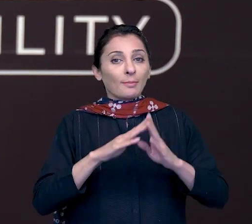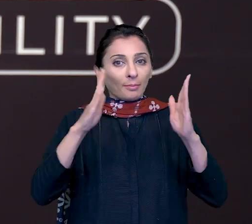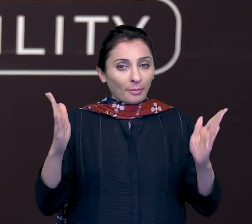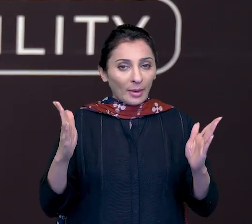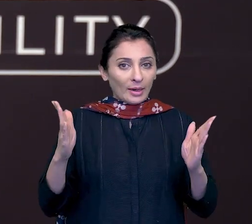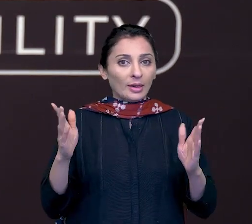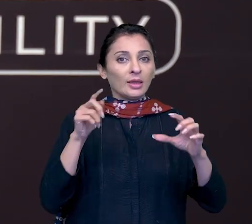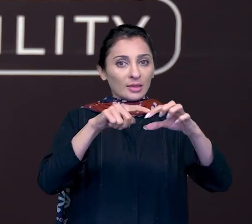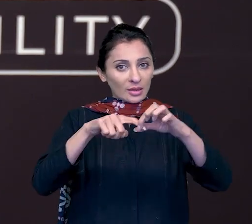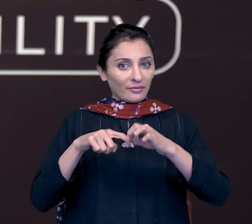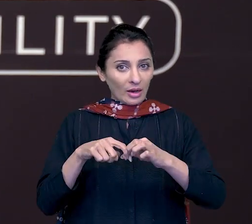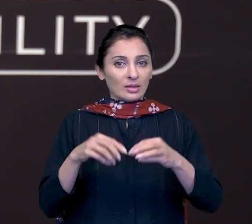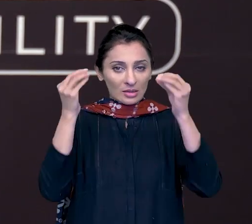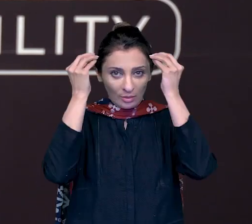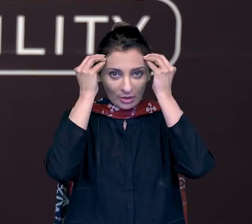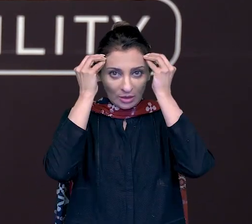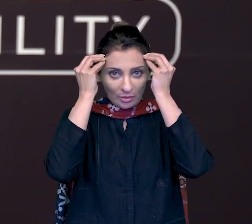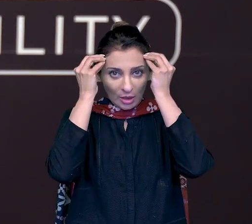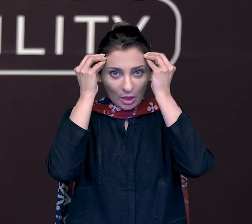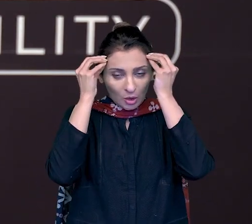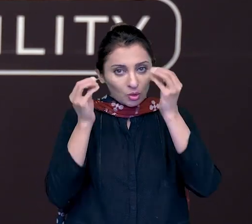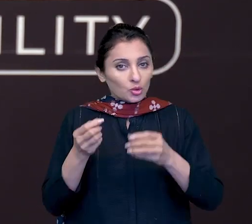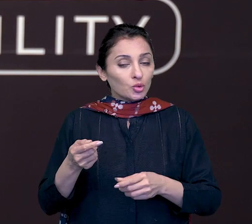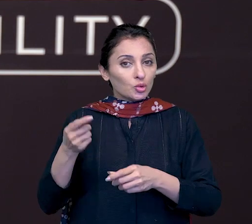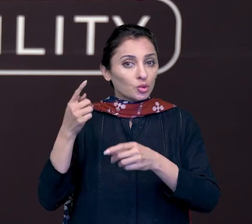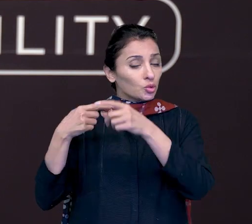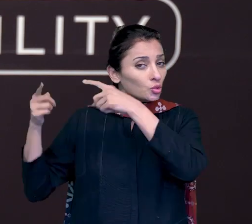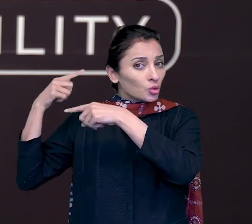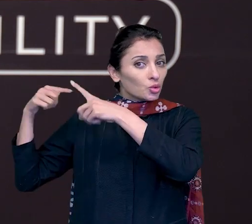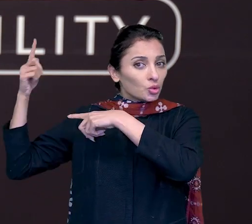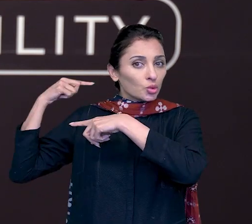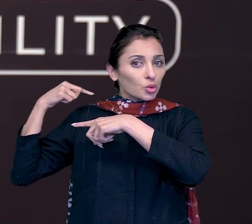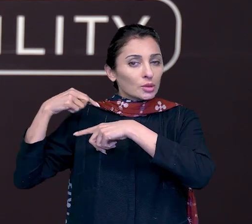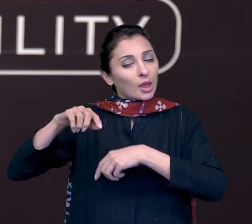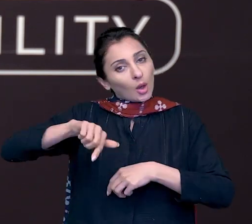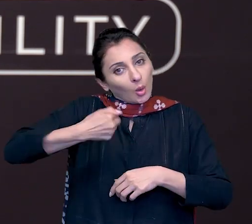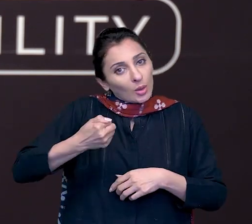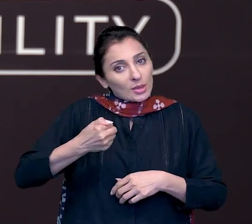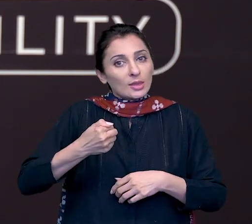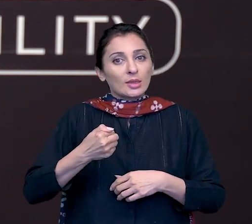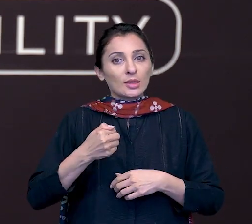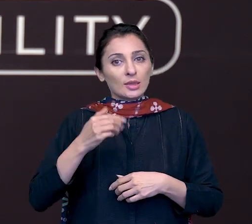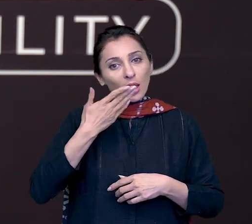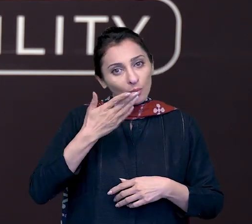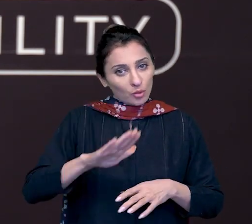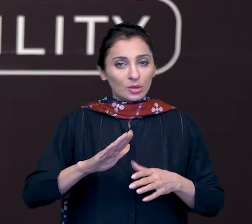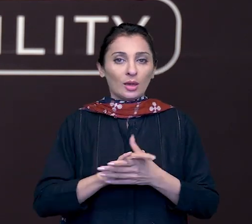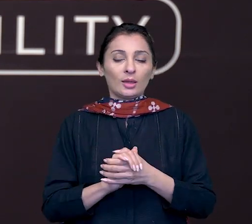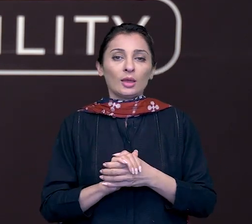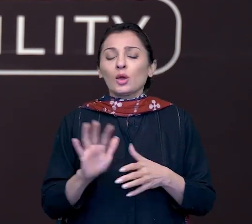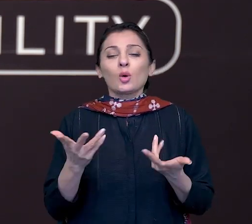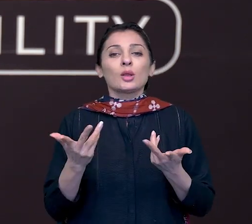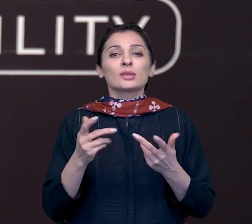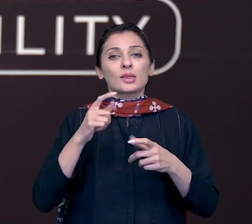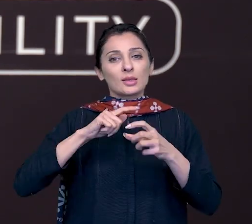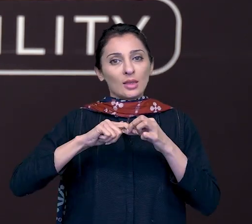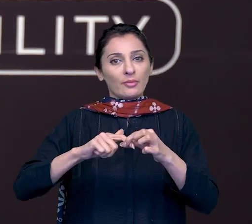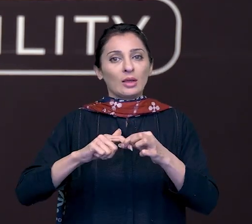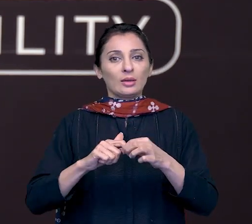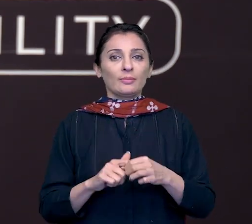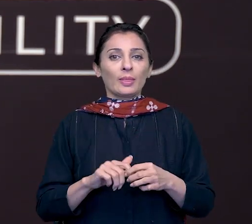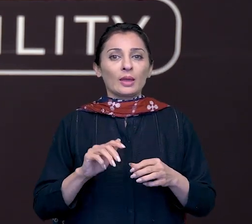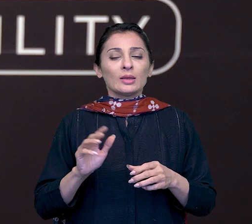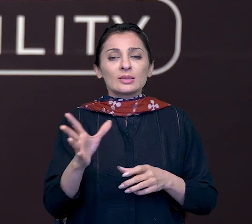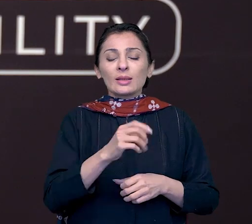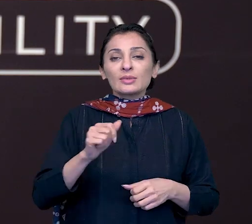समझने में जो इंसान शुरू से अपने आप से पूछता आया है। तो वो सवाल कौन से हैं? फॉर एग्ज़ाम्पल, सबसे पहले एस्ट्रोबायोलॉजी